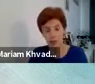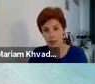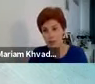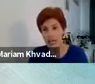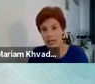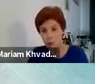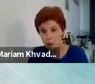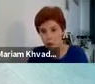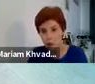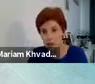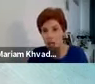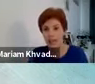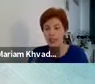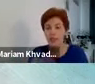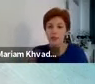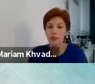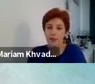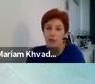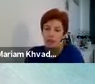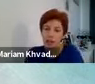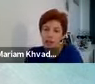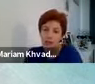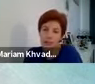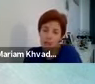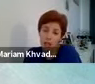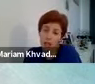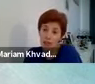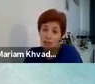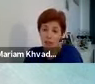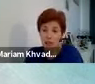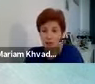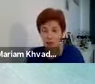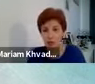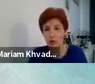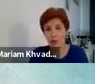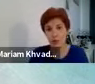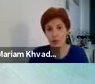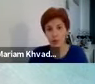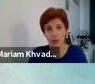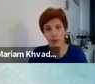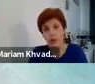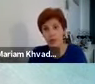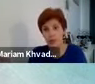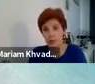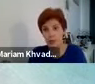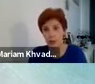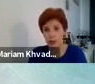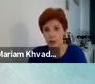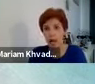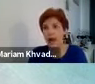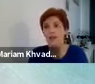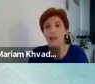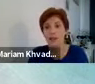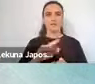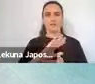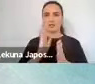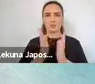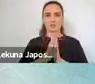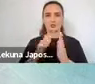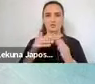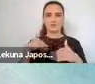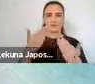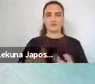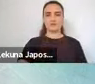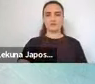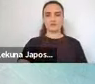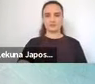თავაზობთ, რომელიც მას არ მოსწონს და შემდეგ ასე ვთქვათ, რაღაცნაირად იმედ გათრულებულები ვართ, რომ ყველაფერი შევთავაზე და არ თამაშობს,